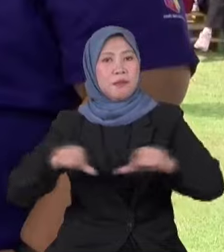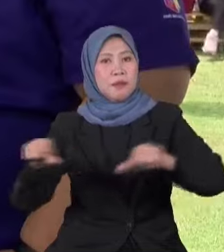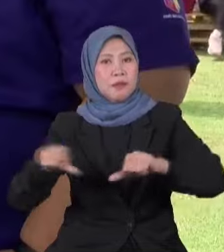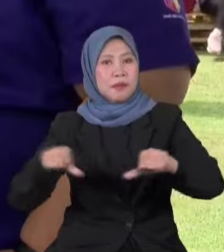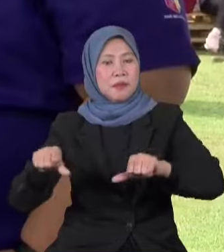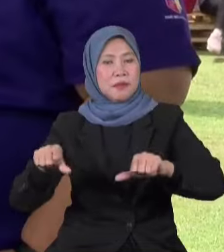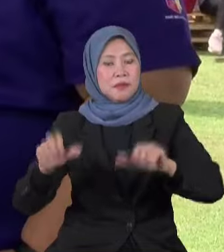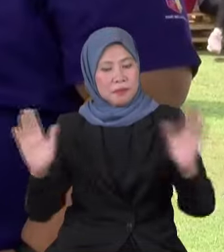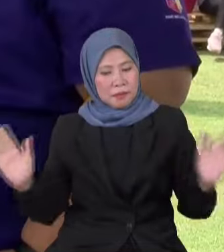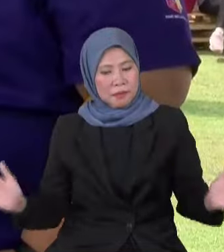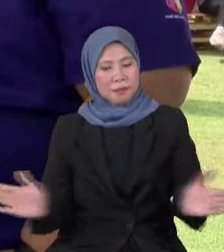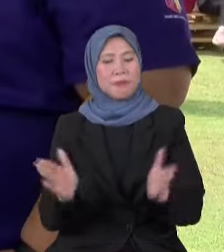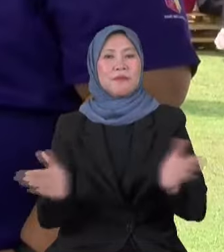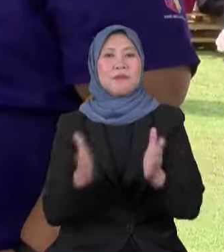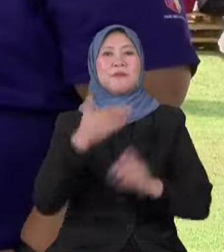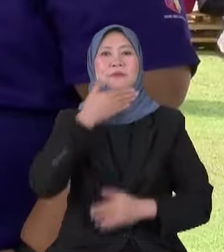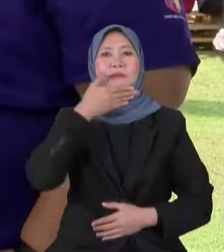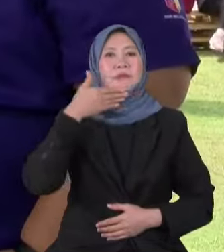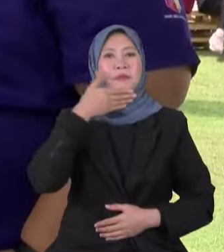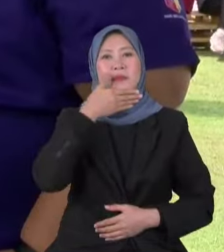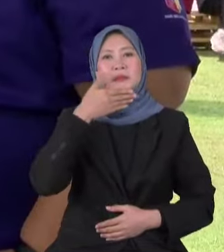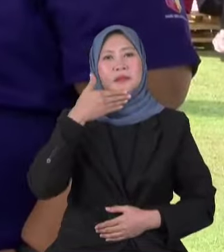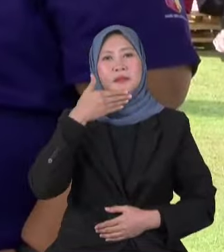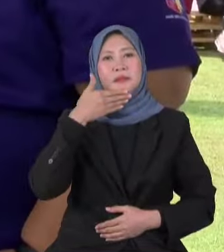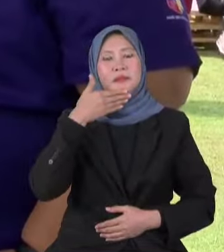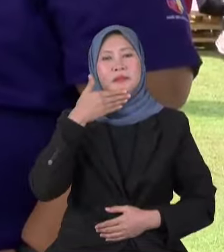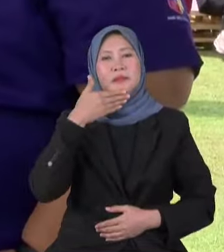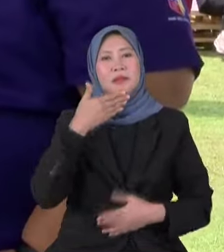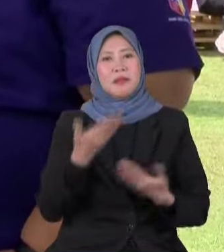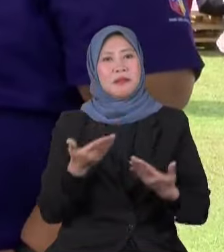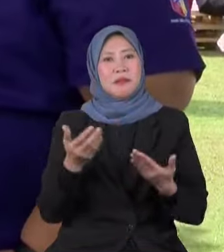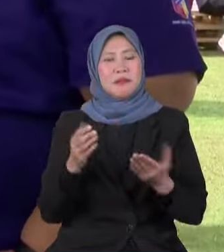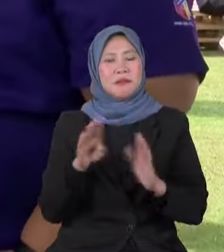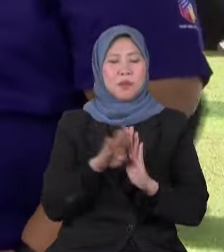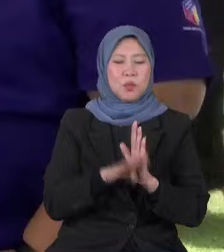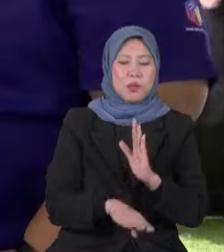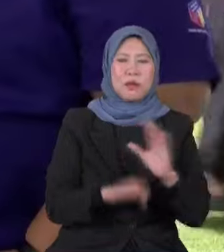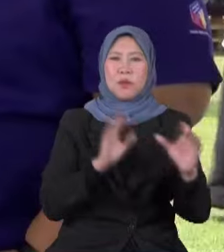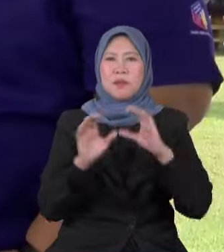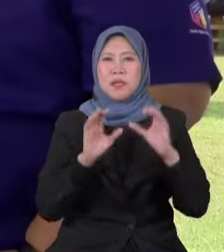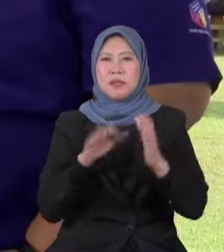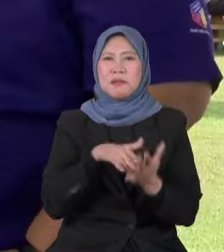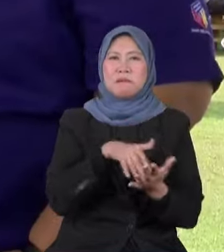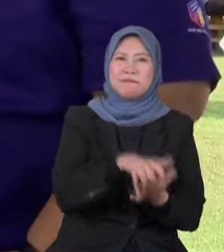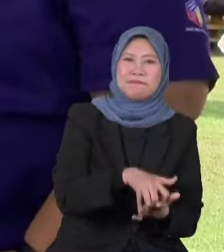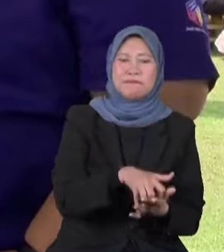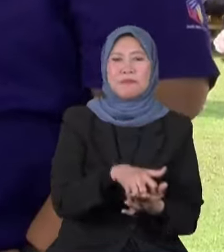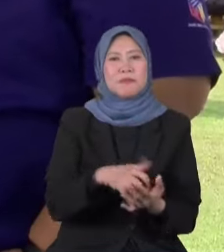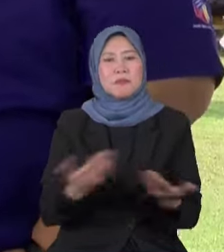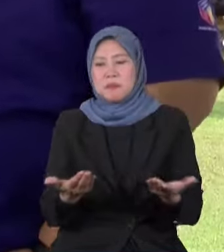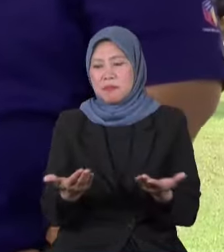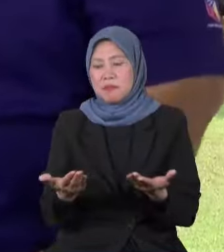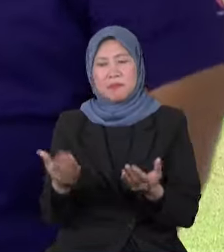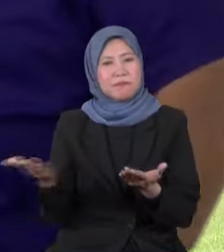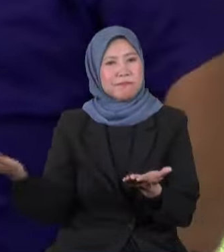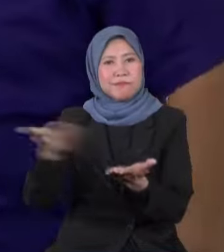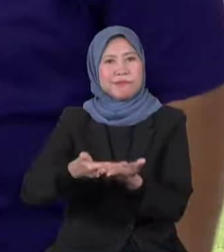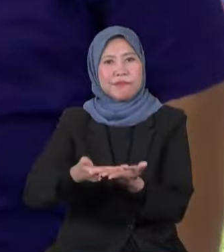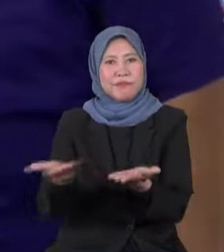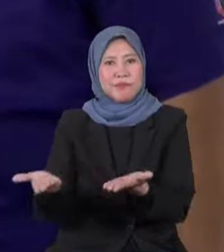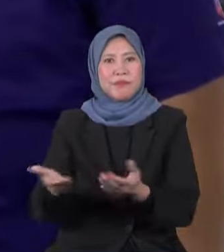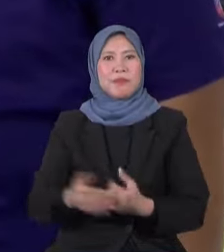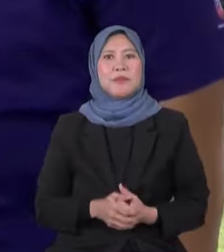boleh digalakkan kepada belia-belia yang kurang kemampuan untuk berkomunikasi, communication skill dia lemah? Baik,